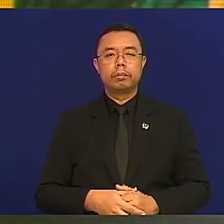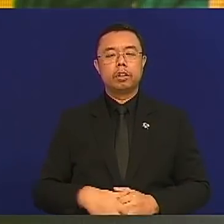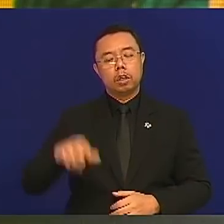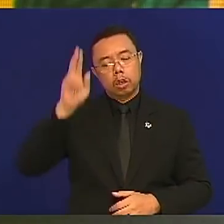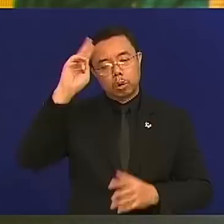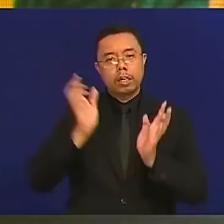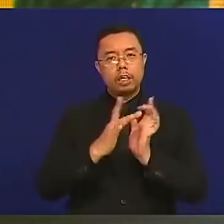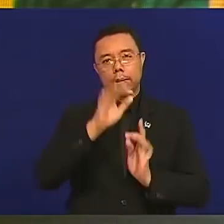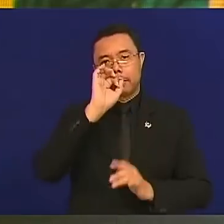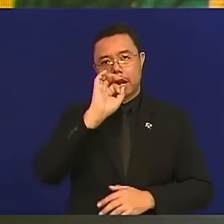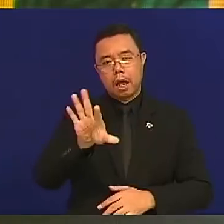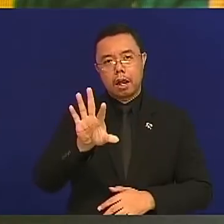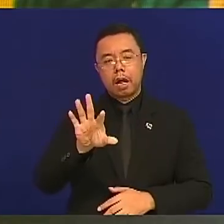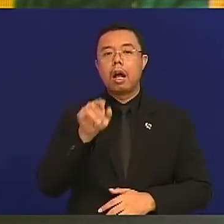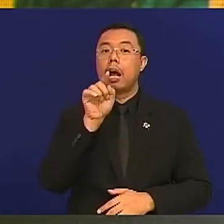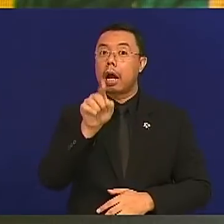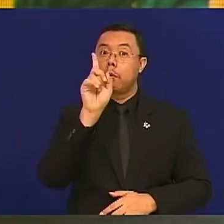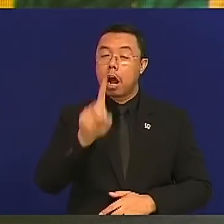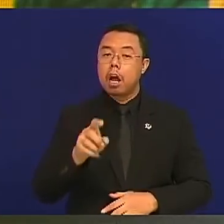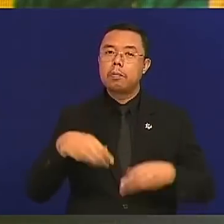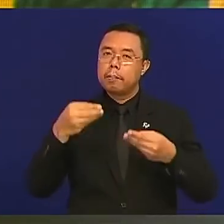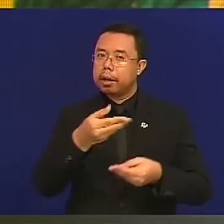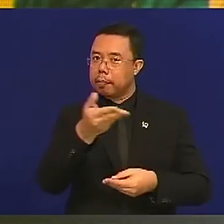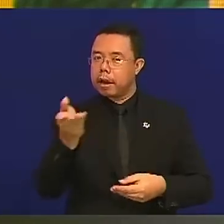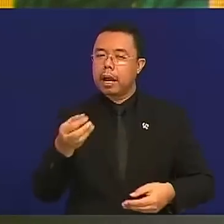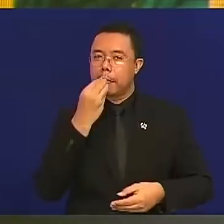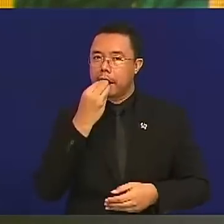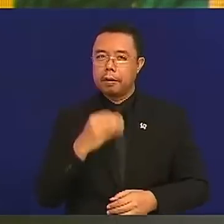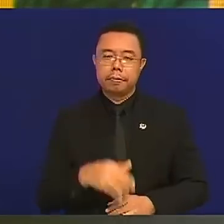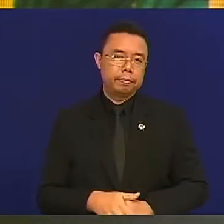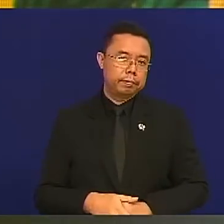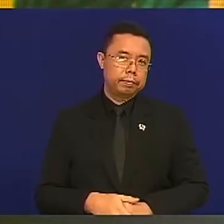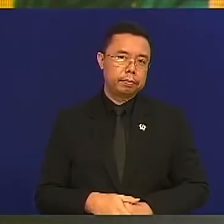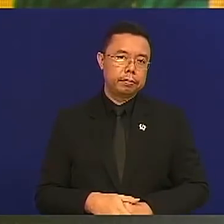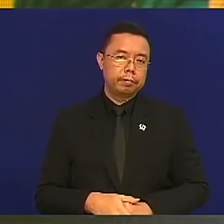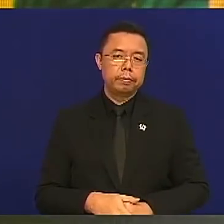Tuhan Yesus berkata, kamu harus memberi mereka makan.